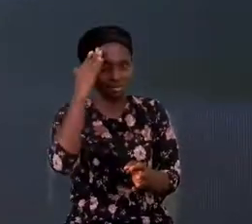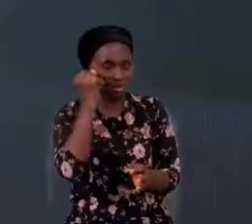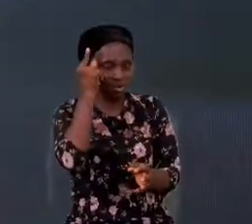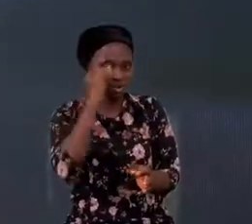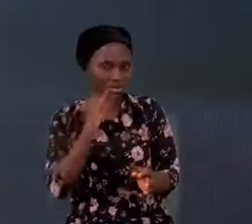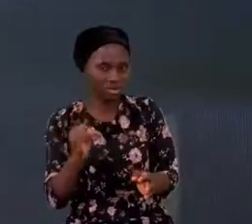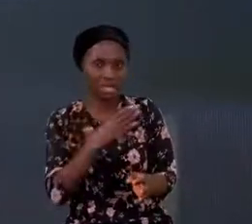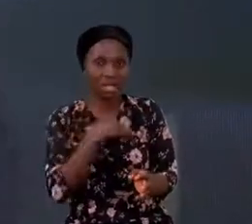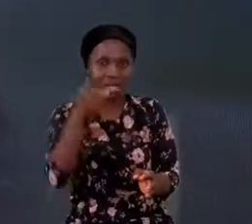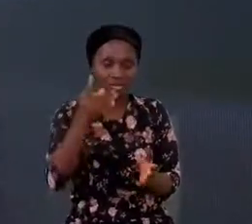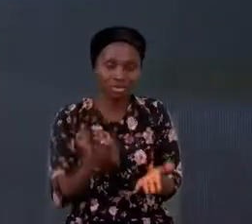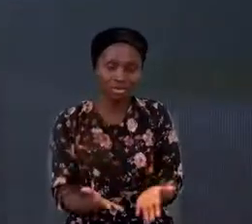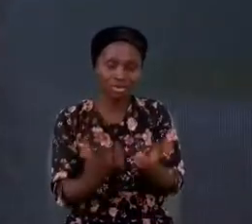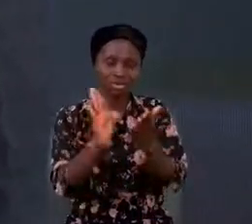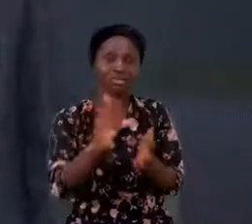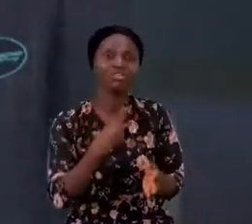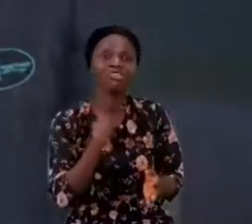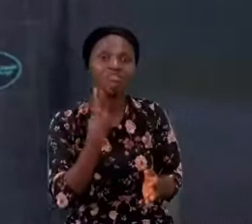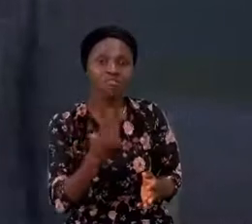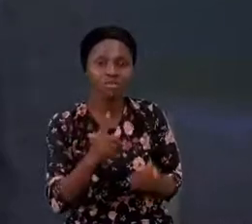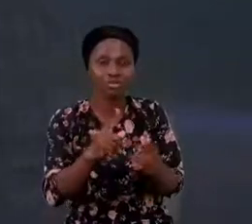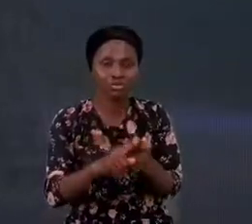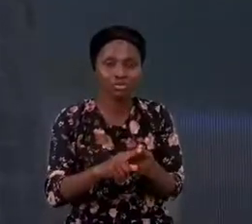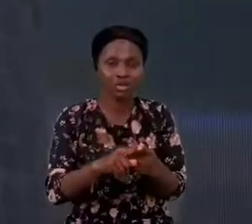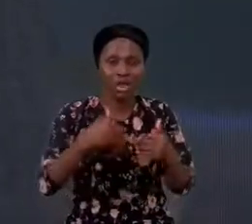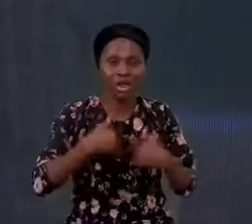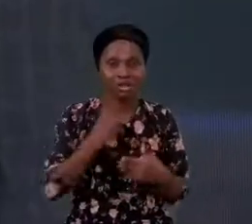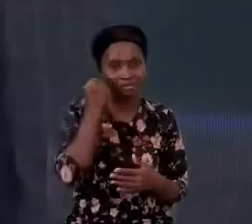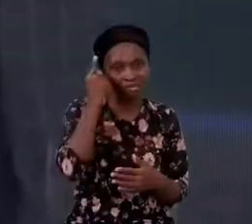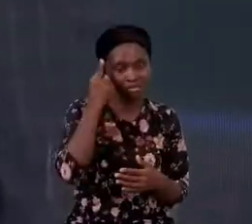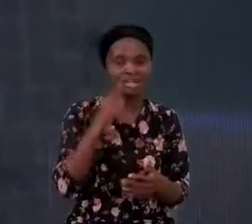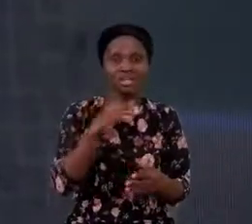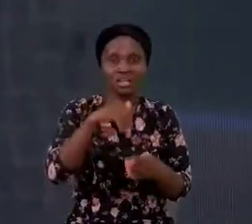Verset 4, si tu la cherches comme l'argent,